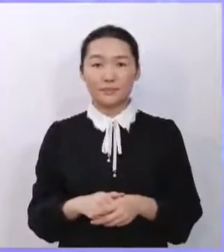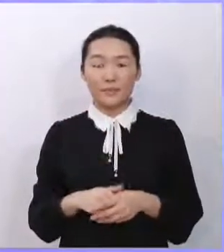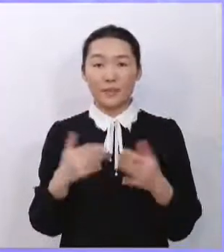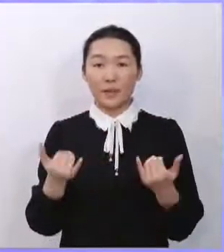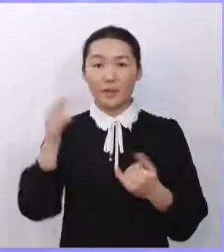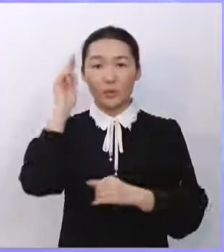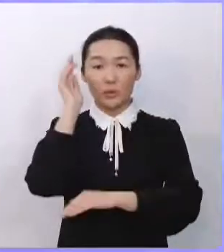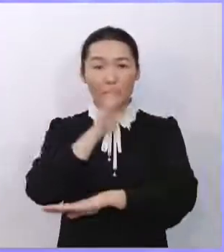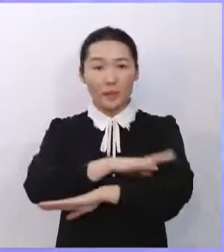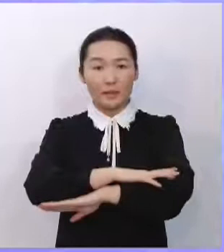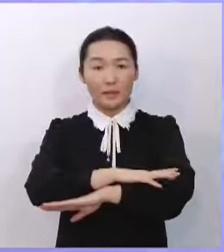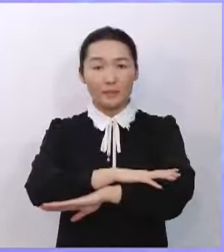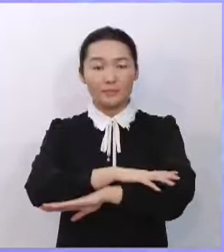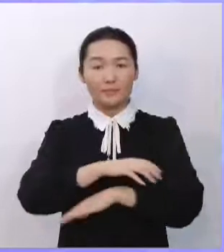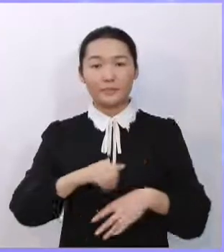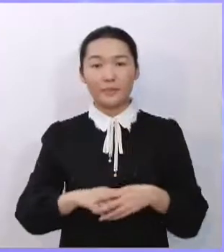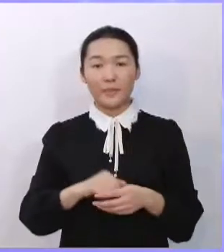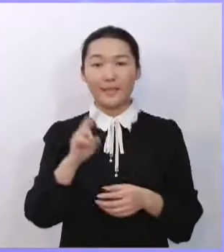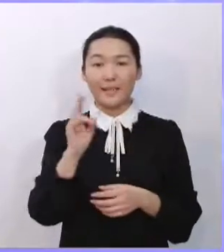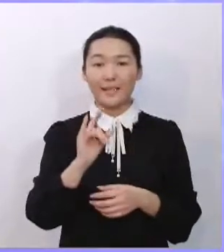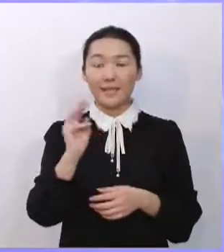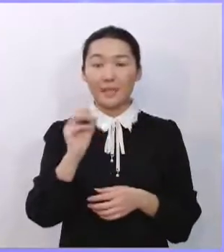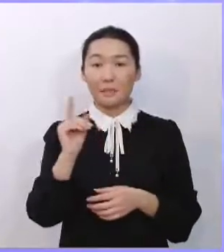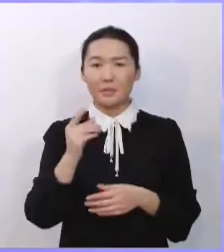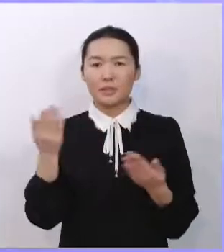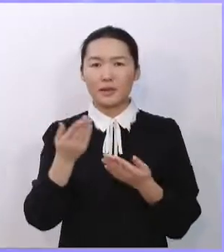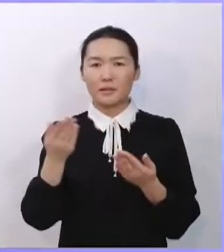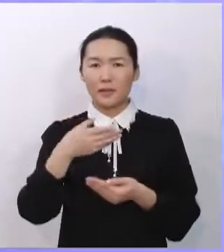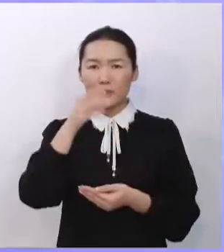Бүгүн сабакта кымыз кандай суусундук?